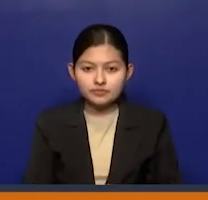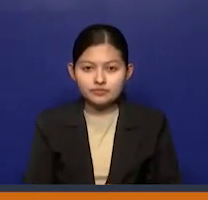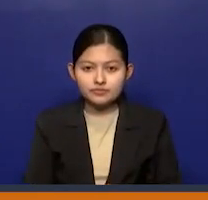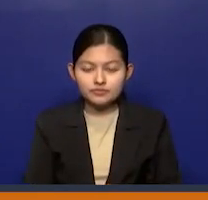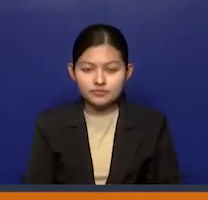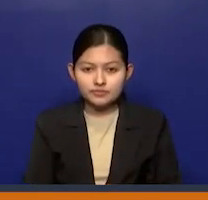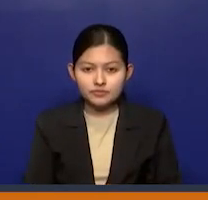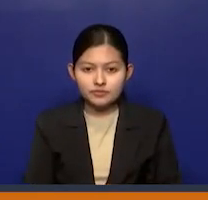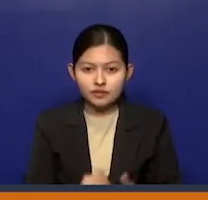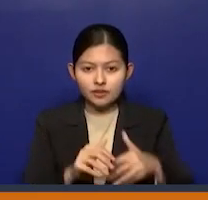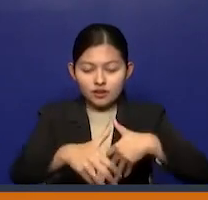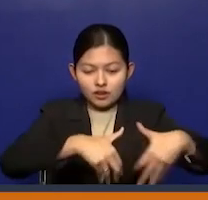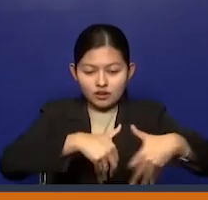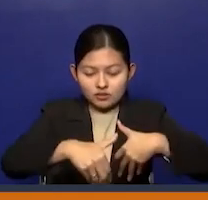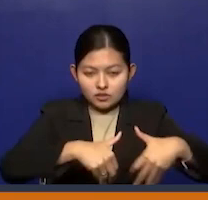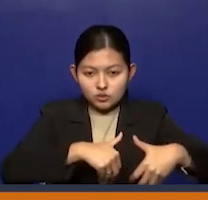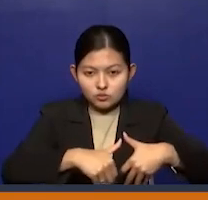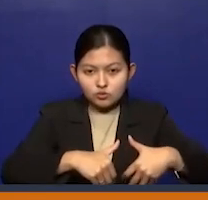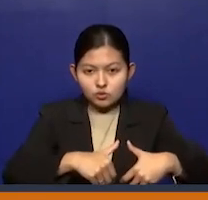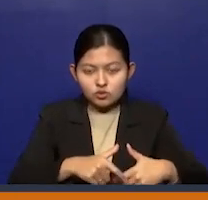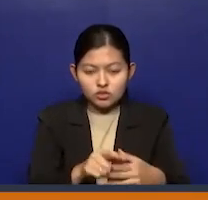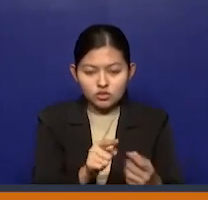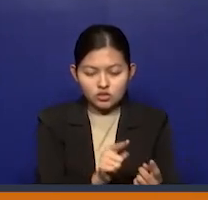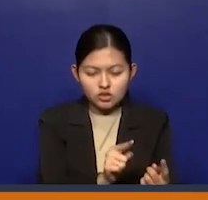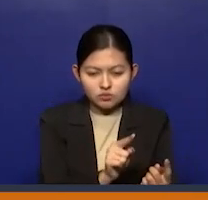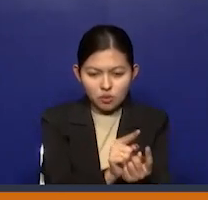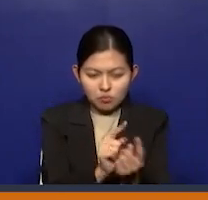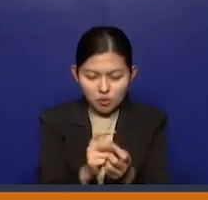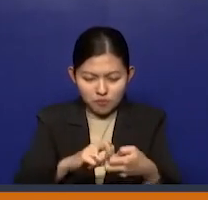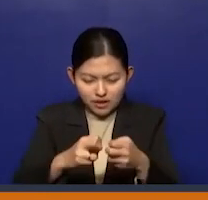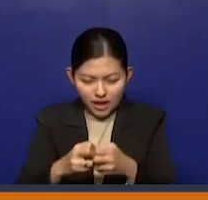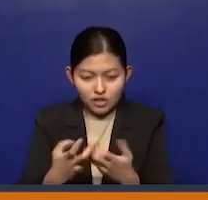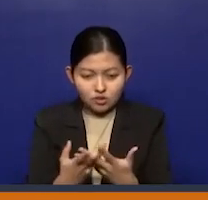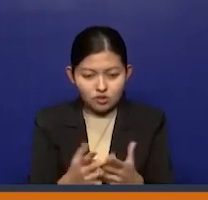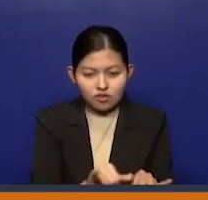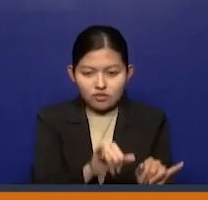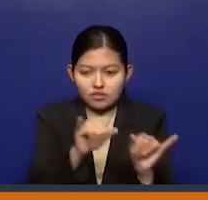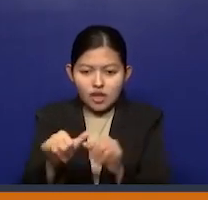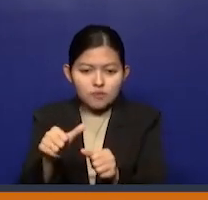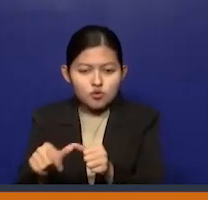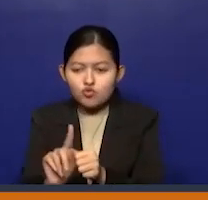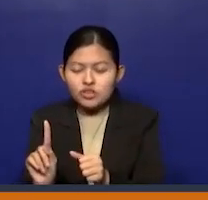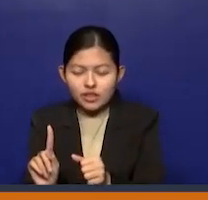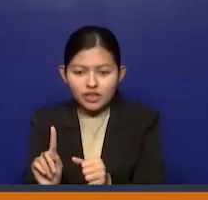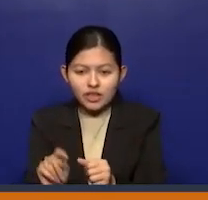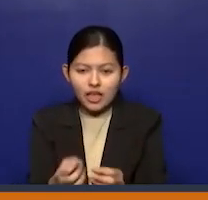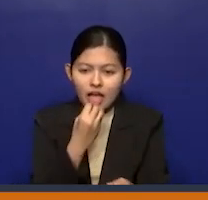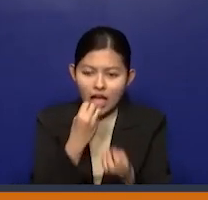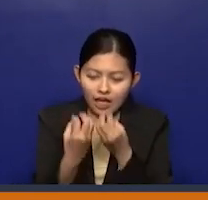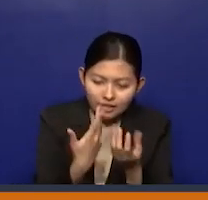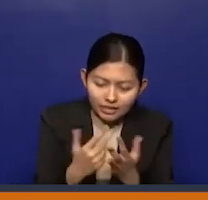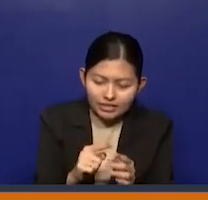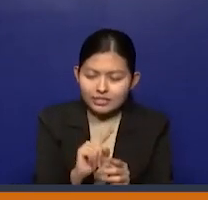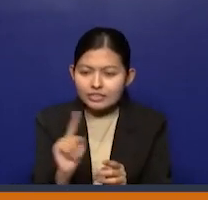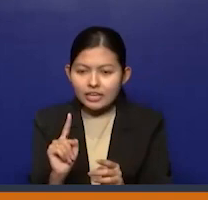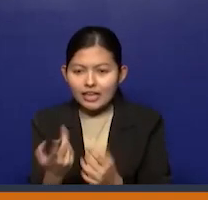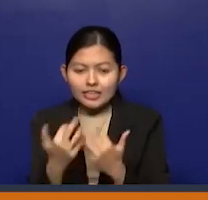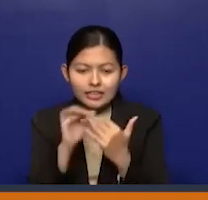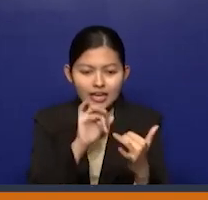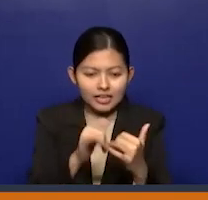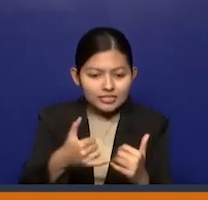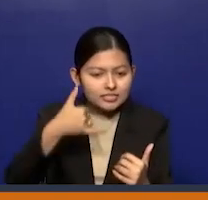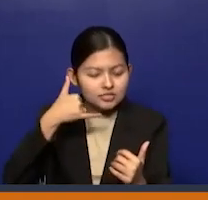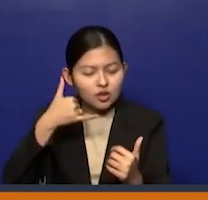ผู้ที่ประสบอุทกภัยเขาจะต้องไปอยู่ที่ไหนอาหารการกินจะเป็นอย่างไรการติดต่อสื่อสารนะครับ